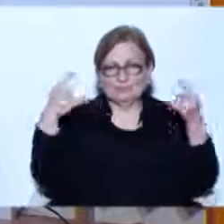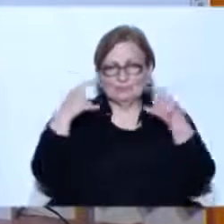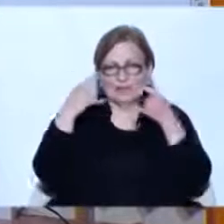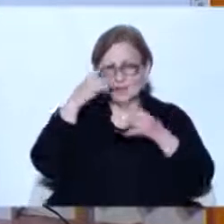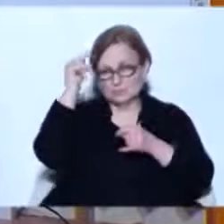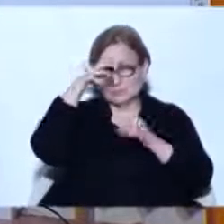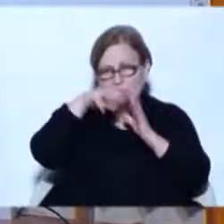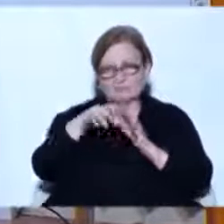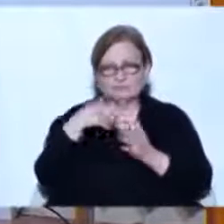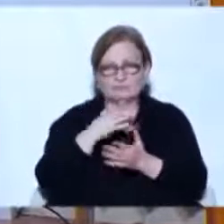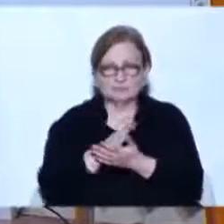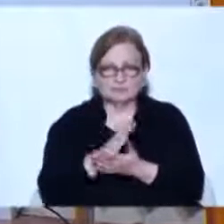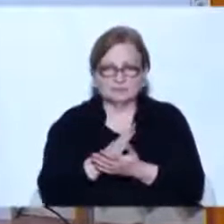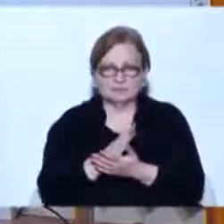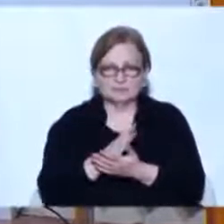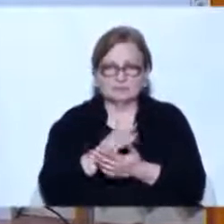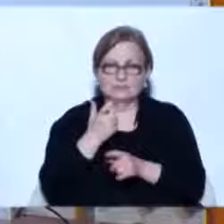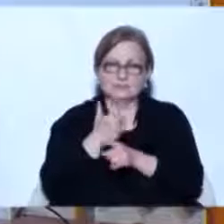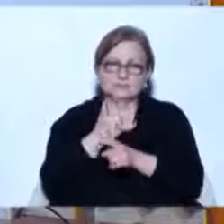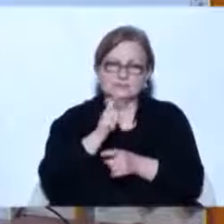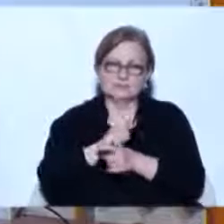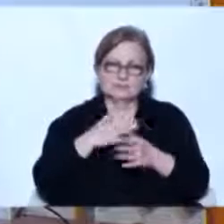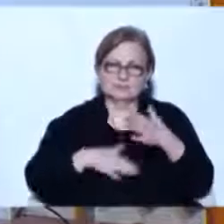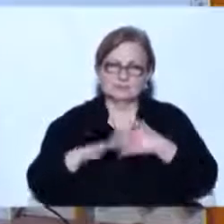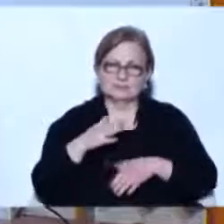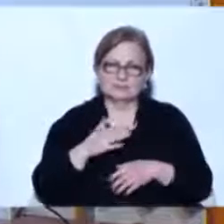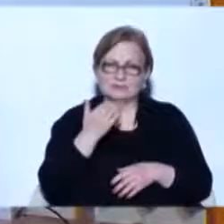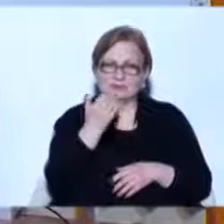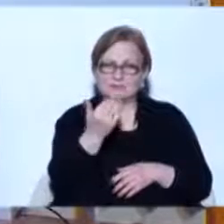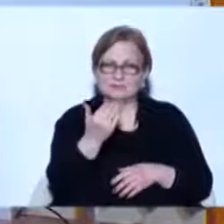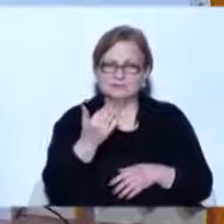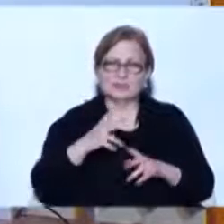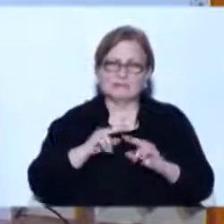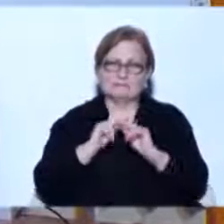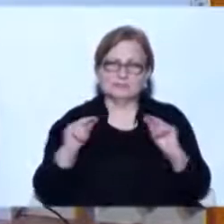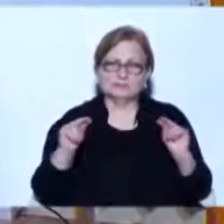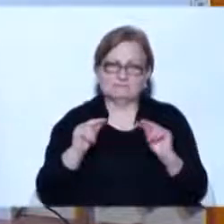ვარ. ძალიან მიხარია შენი მასწავლებლობა.